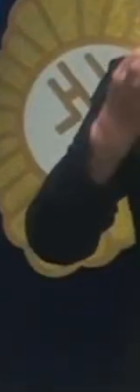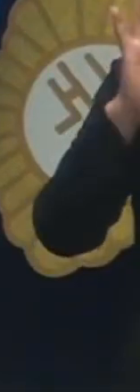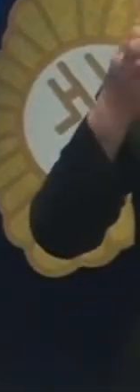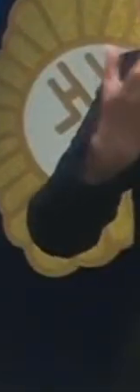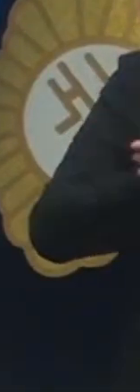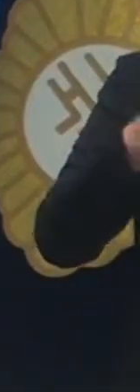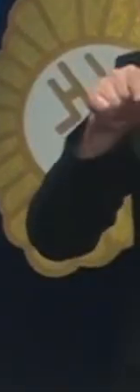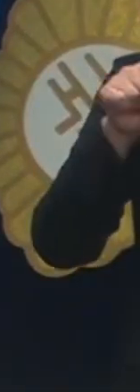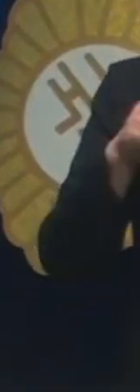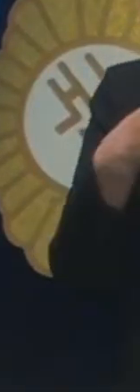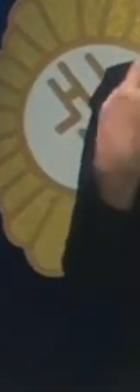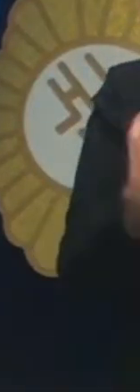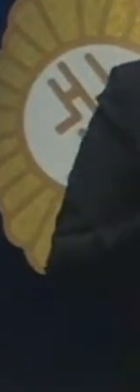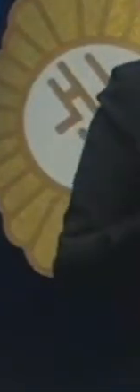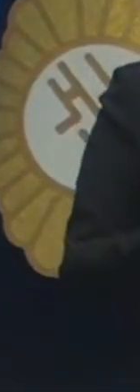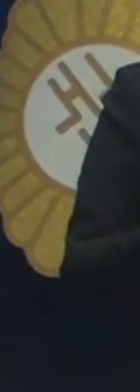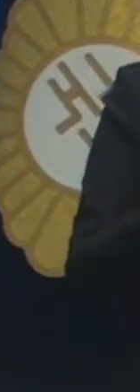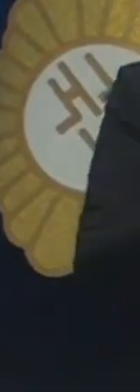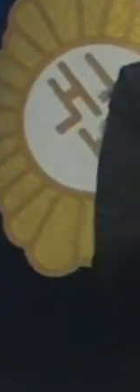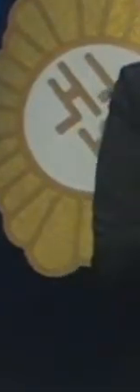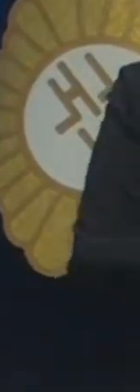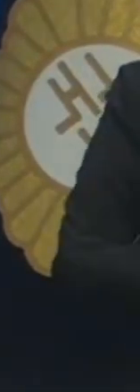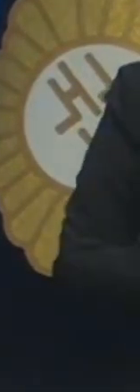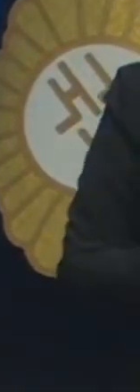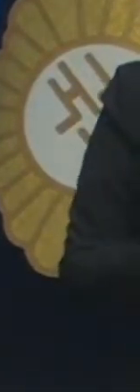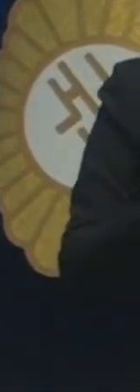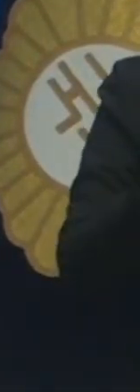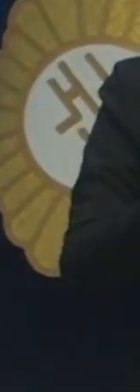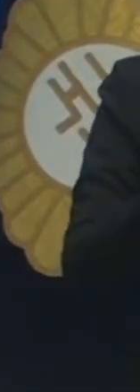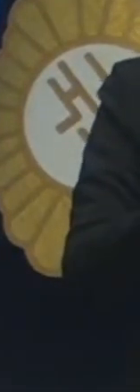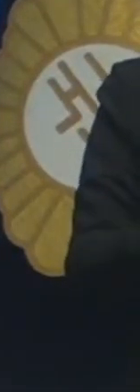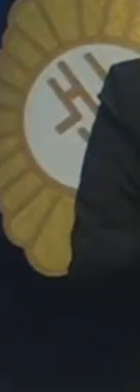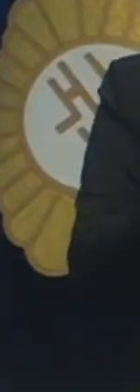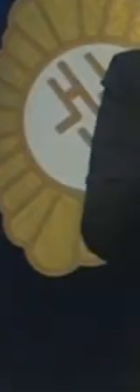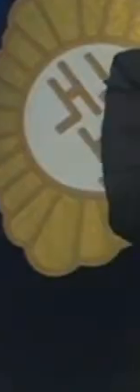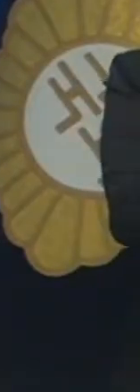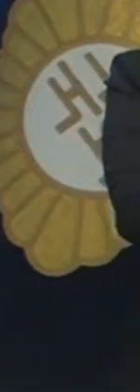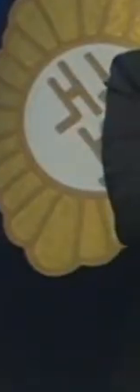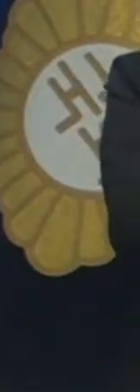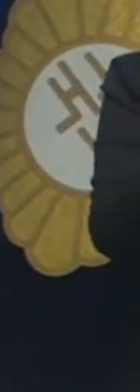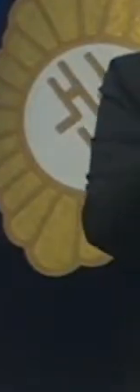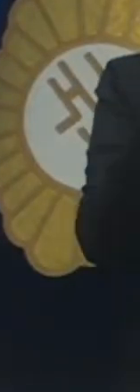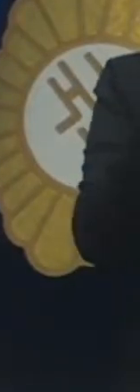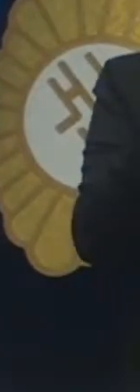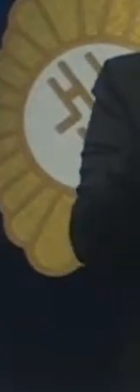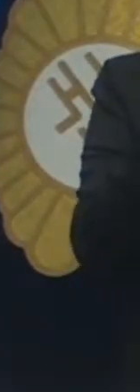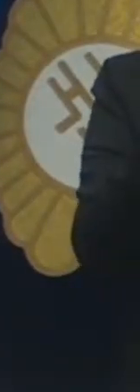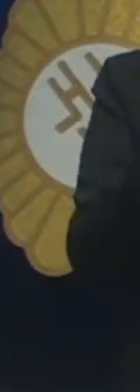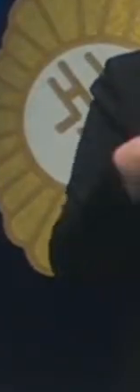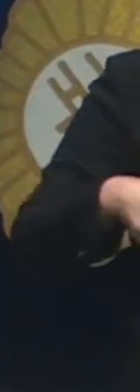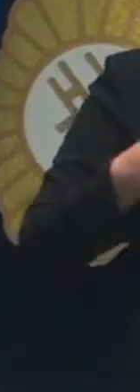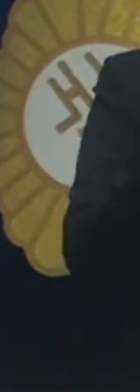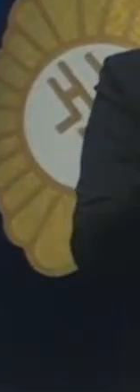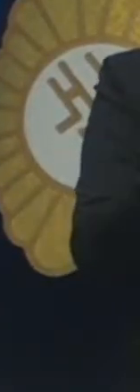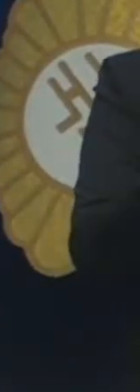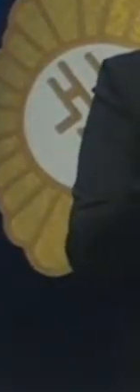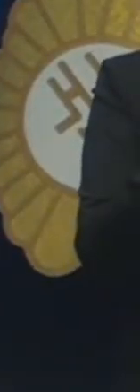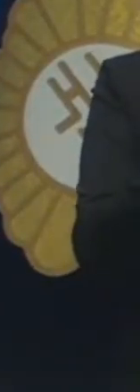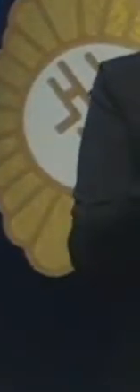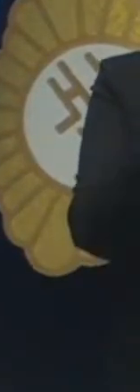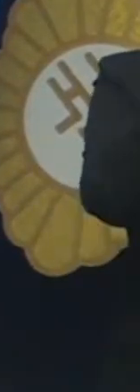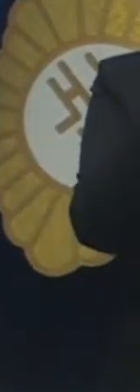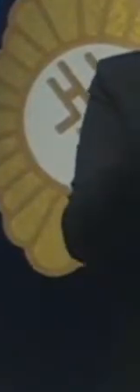고혈을 빨아먹는 짓이라는 것입니다. 이제 청문회 개최 결의안이 발의된 만큼 국회